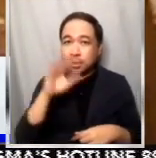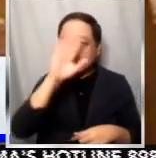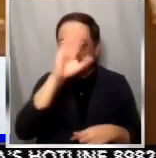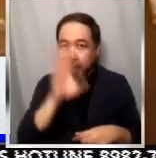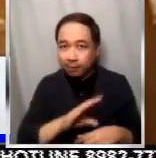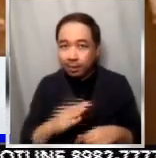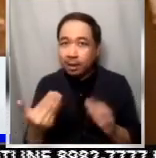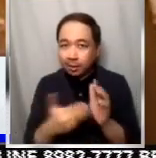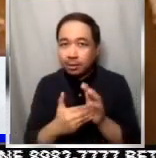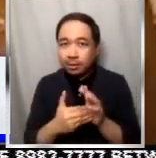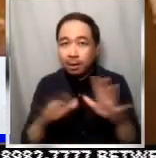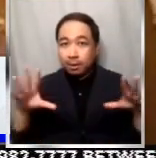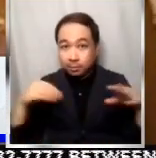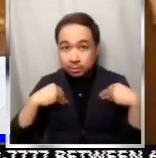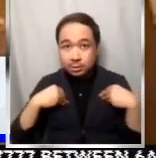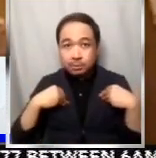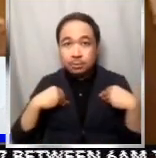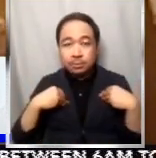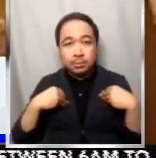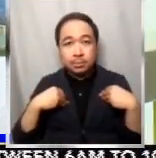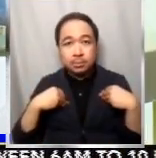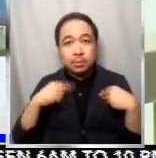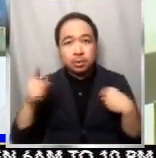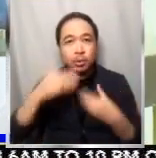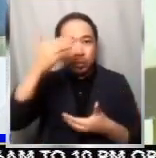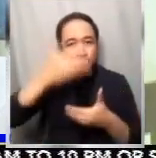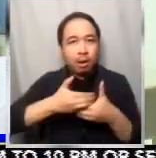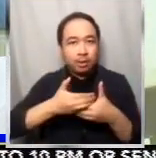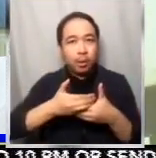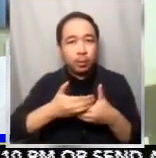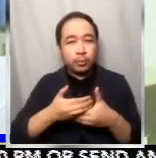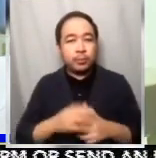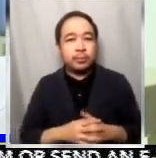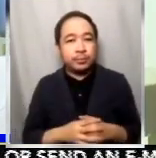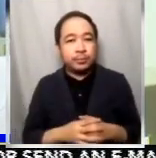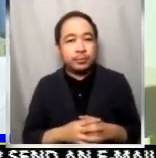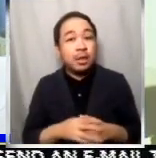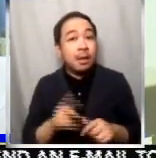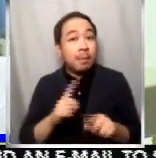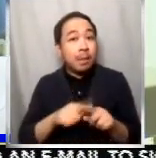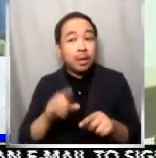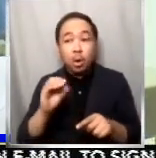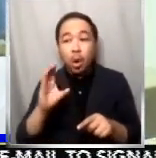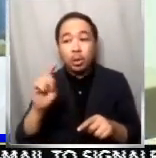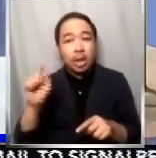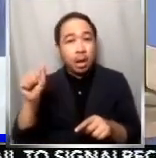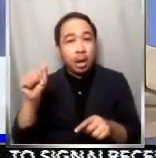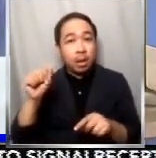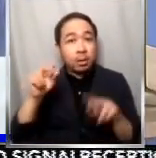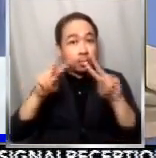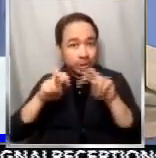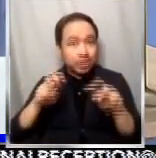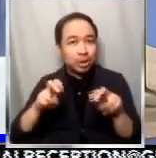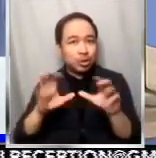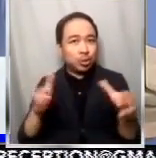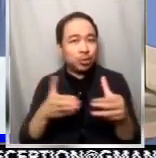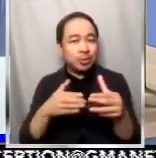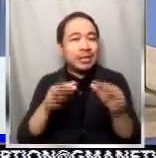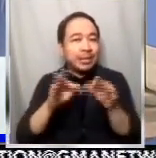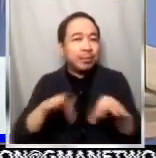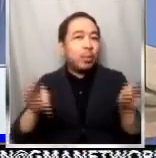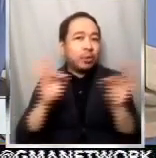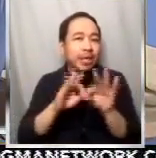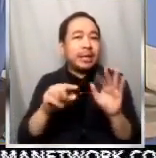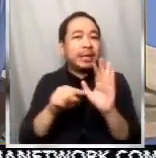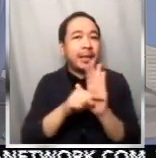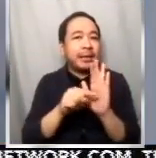accept a lockdown. Pero ayon sa Octa Research, importante pa rin ang negative result ng PCR test bago